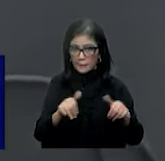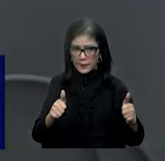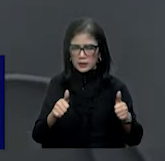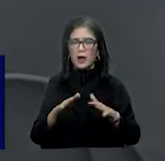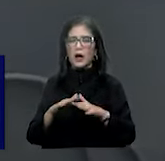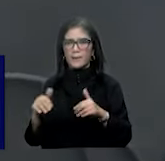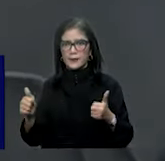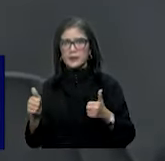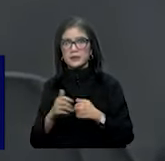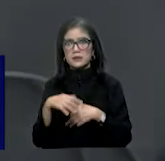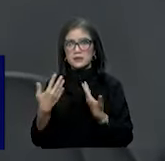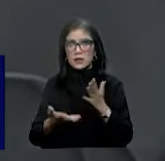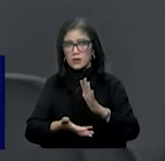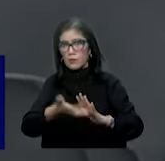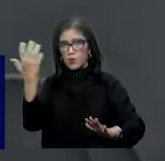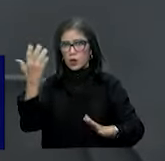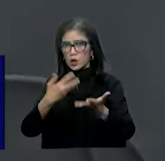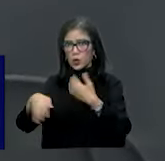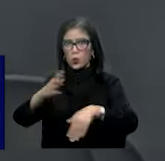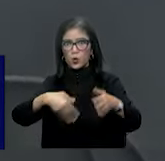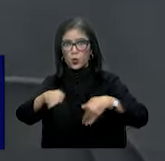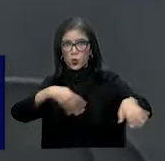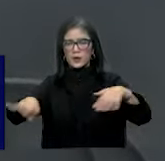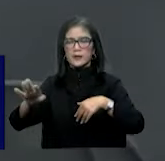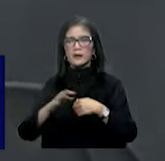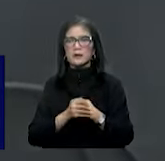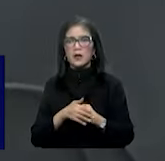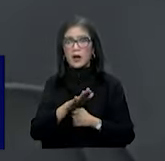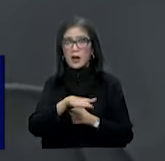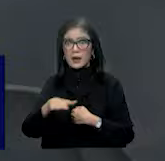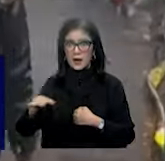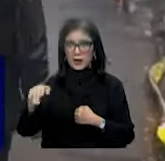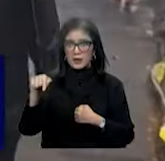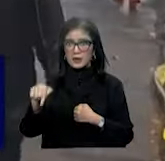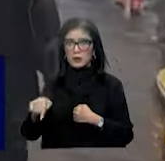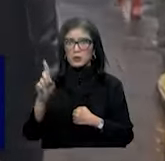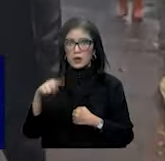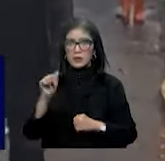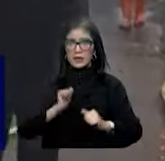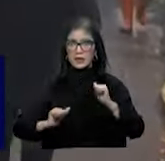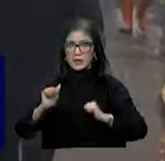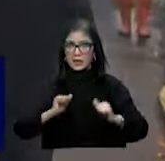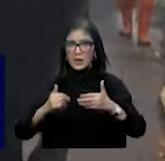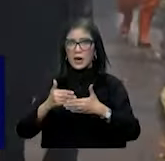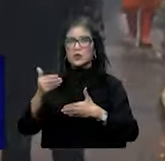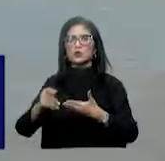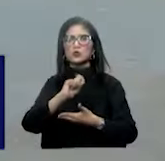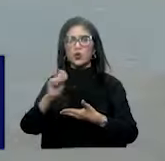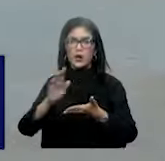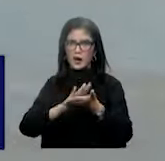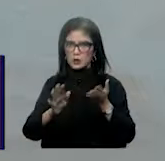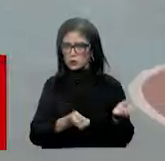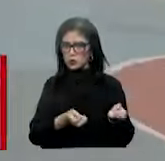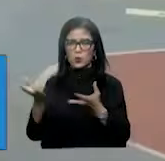di... Jadi anak-anak semua di kelas itu, anak-anak lagi ekskul itu kita pulang keluar semua. Akibat kebakaran, 18